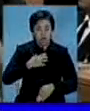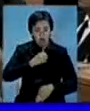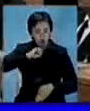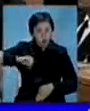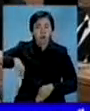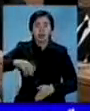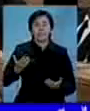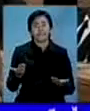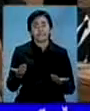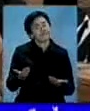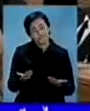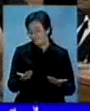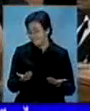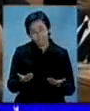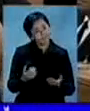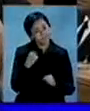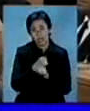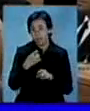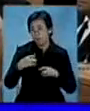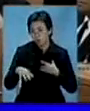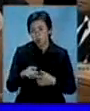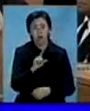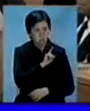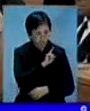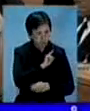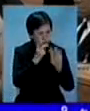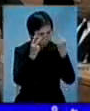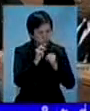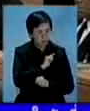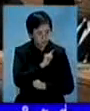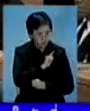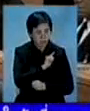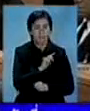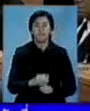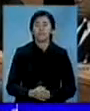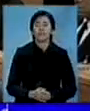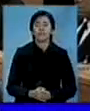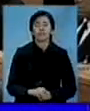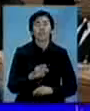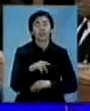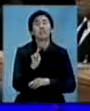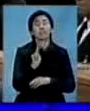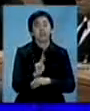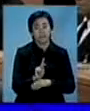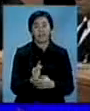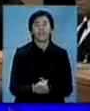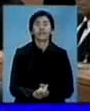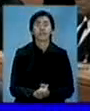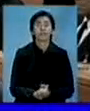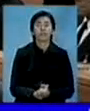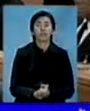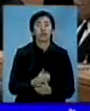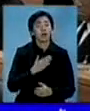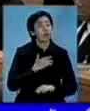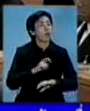ได้นี่เงี้ยท่านต้องรับผิดชอบท่านประธานครับผมเนี่ยบอกแล้วว่าไม่จ